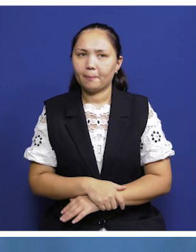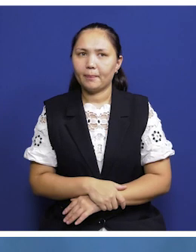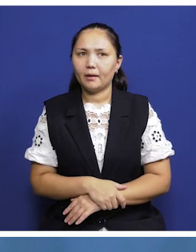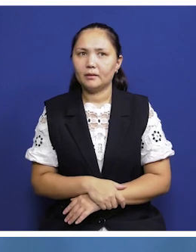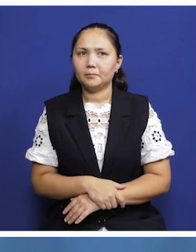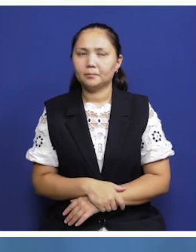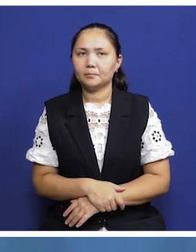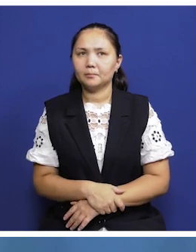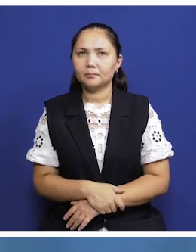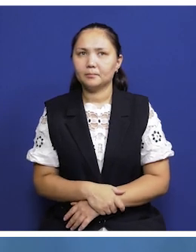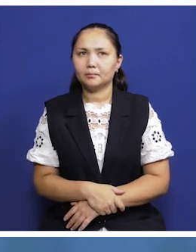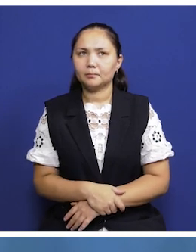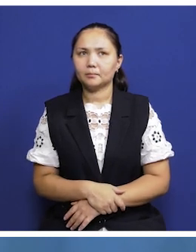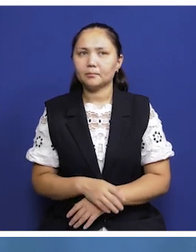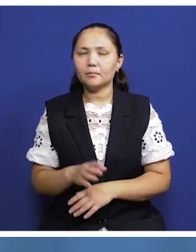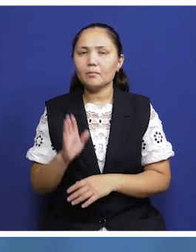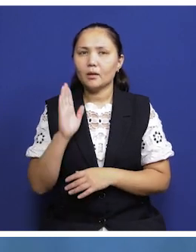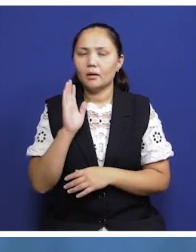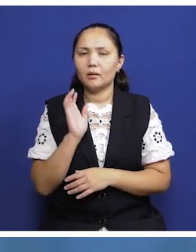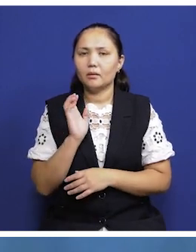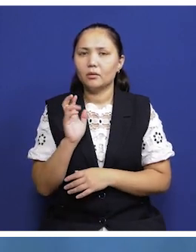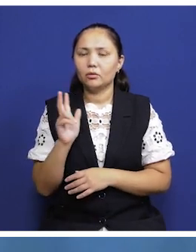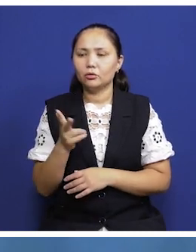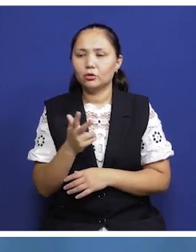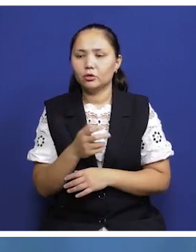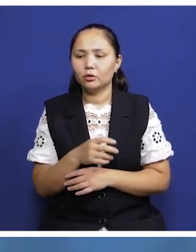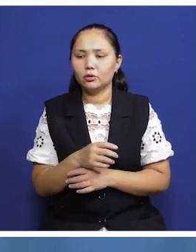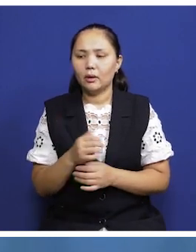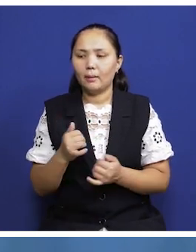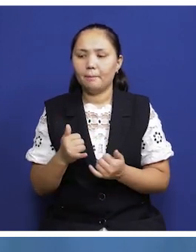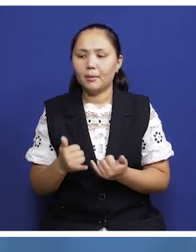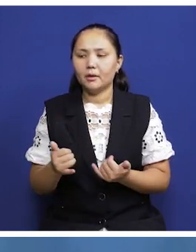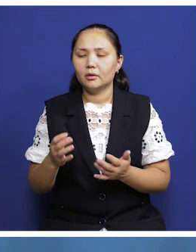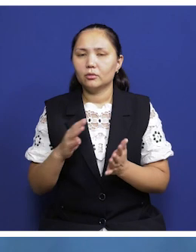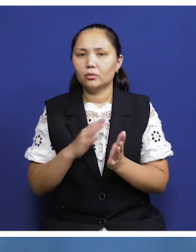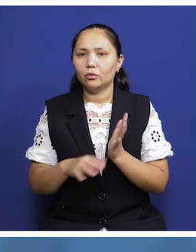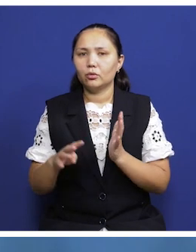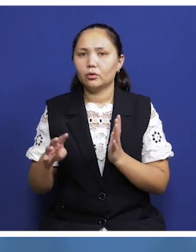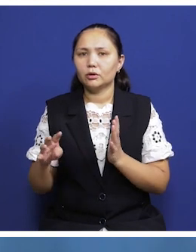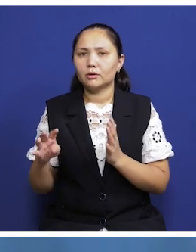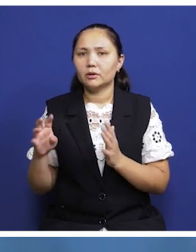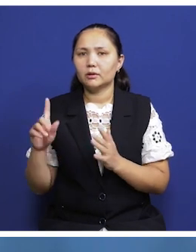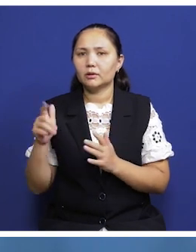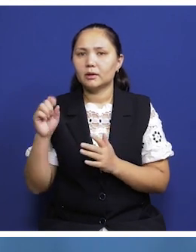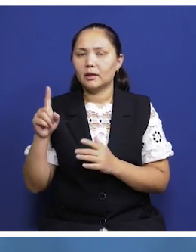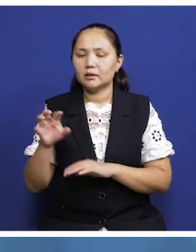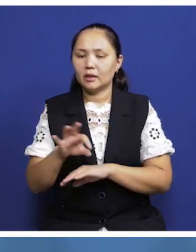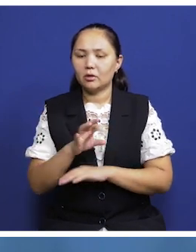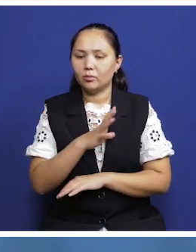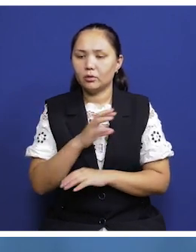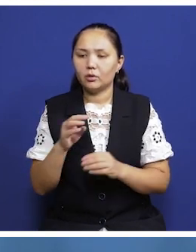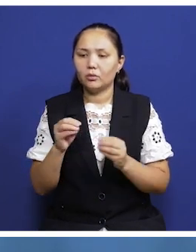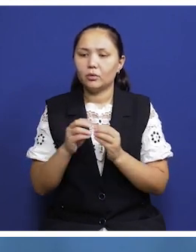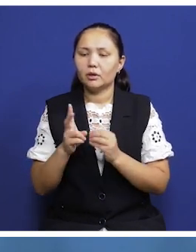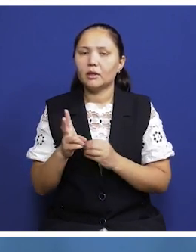Былтыр сосын былтыр қостық. Алдыңызда 3 қосылған еді, былтыр 9 қосқанбыз. Біз былтыр 9 қостық, жалпы 12 елді мекен